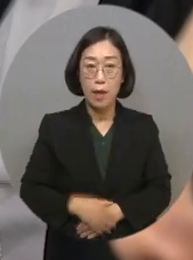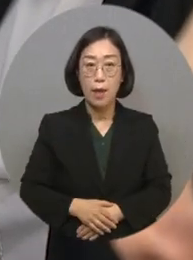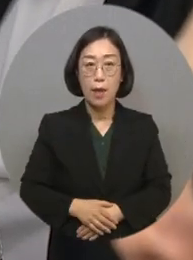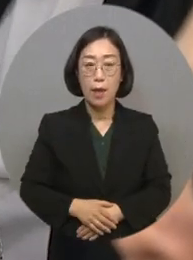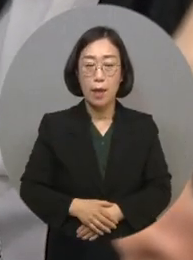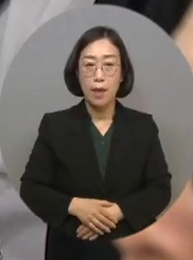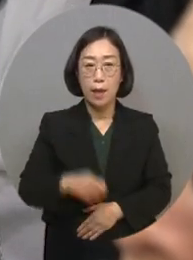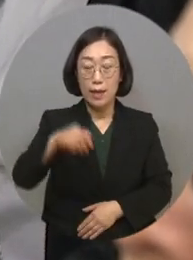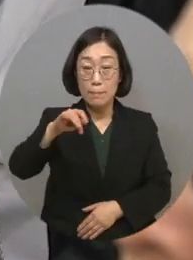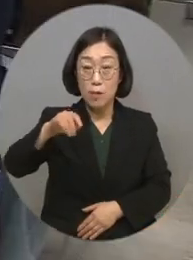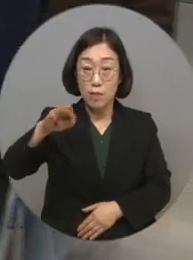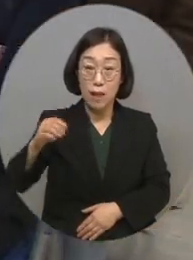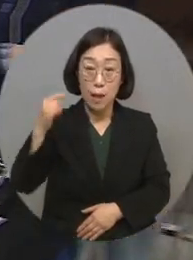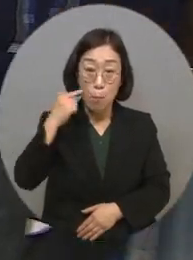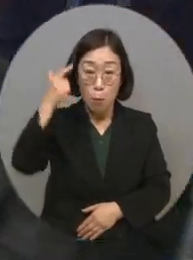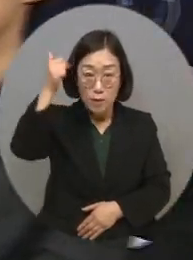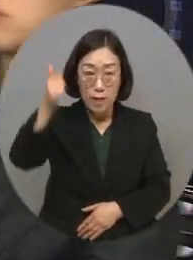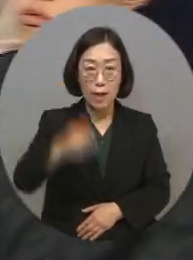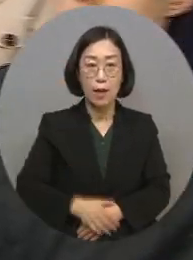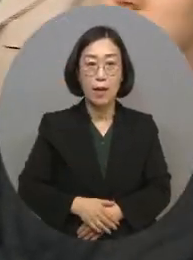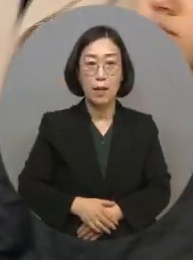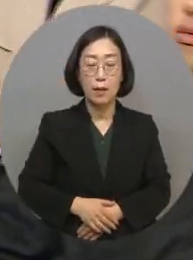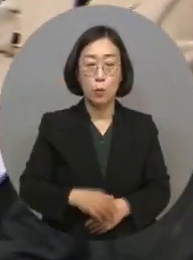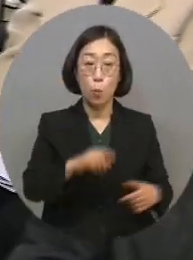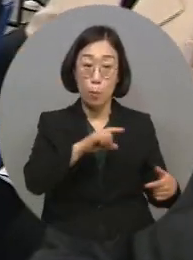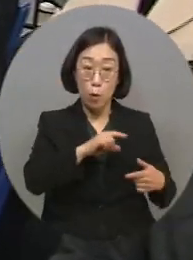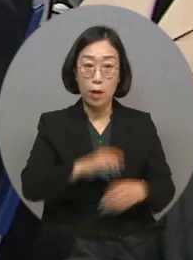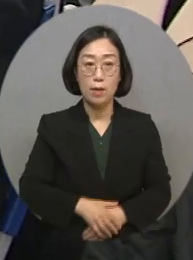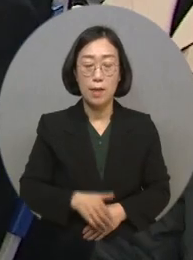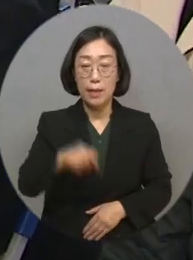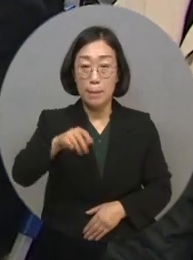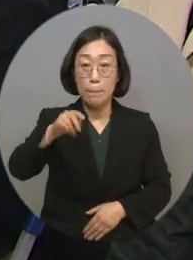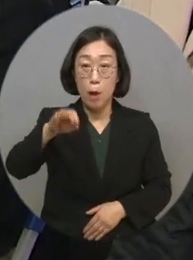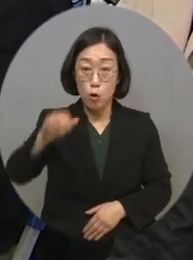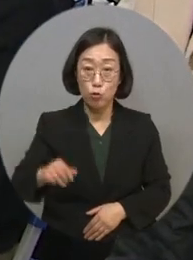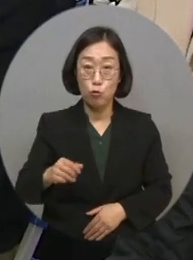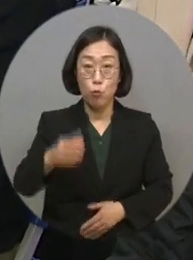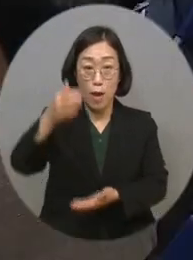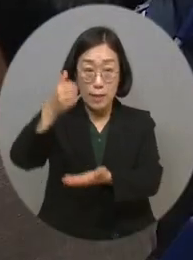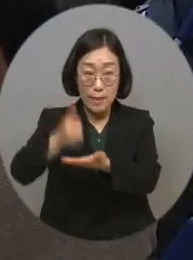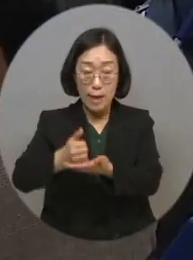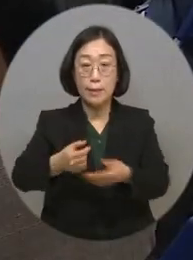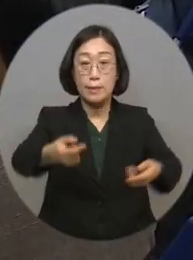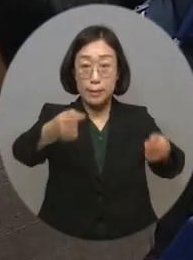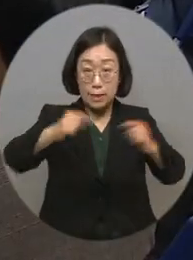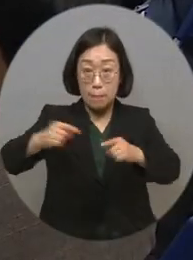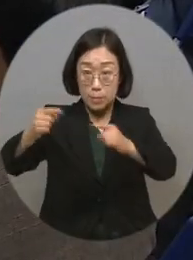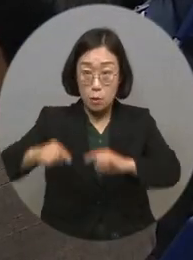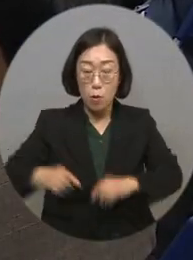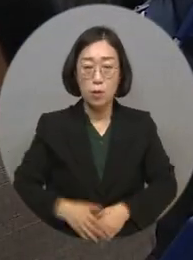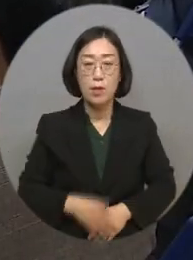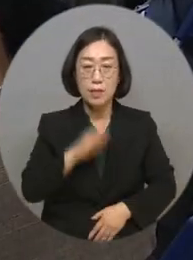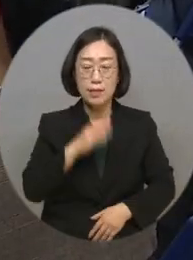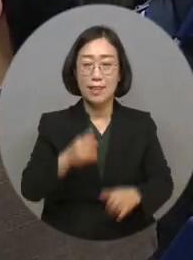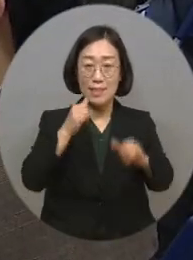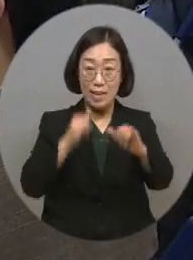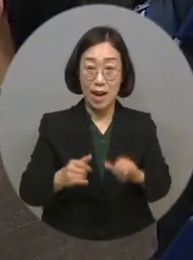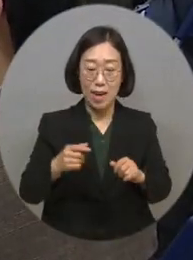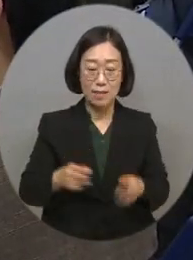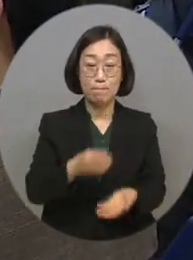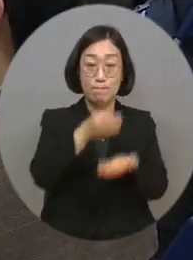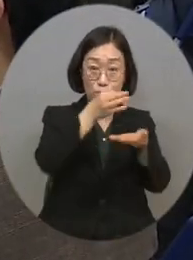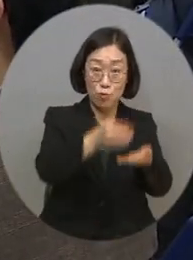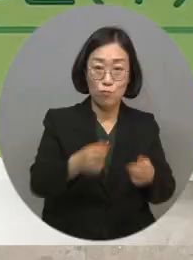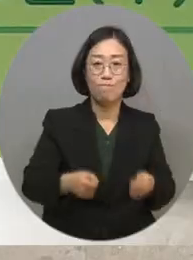목사와 명예 이사장 송성 목사 암호 그룹 김병규 회장 등이 참석해 직접 장학금과 응원의 메시지를